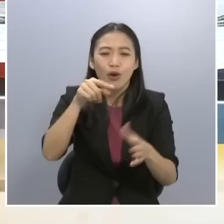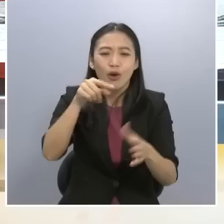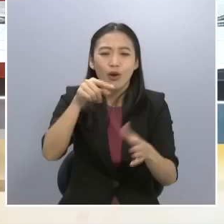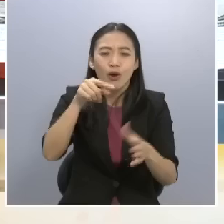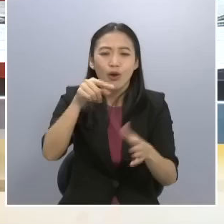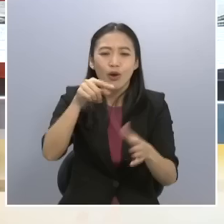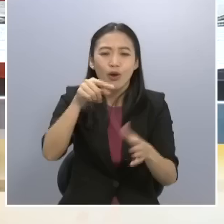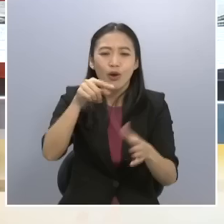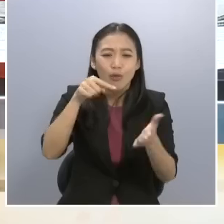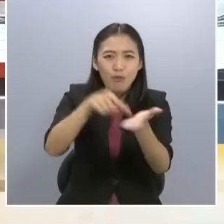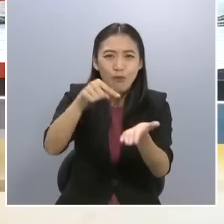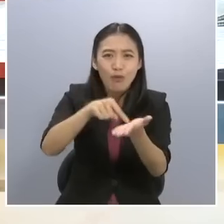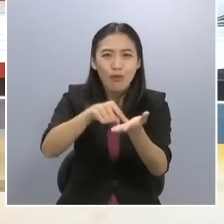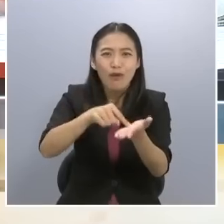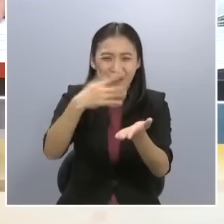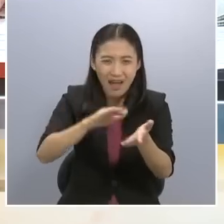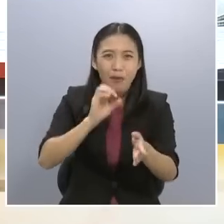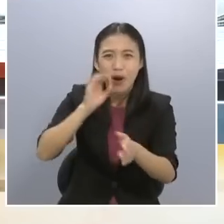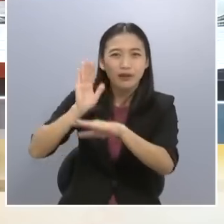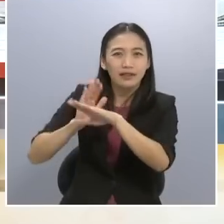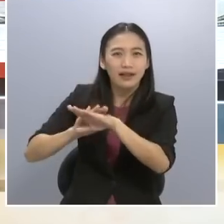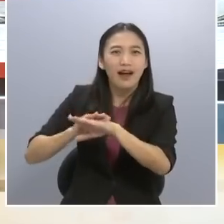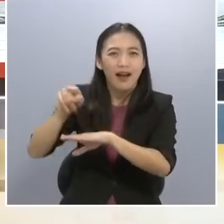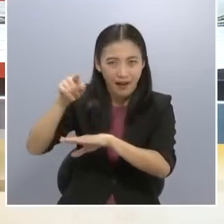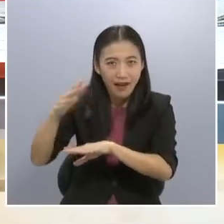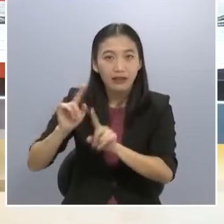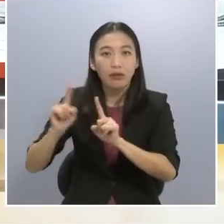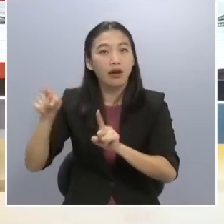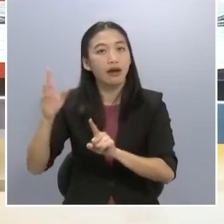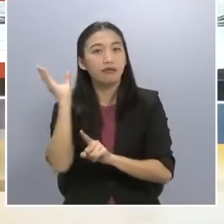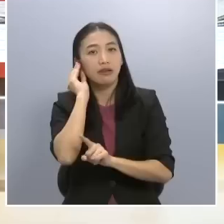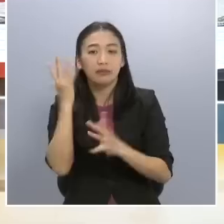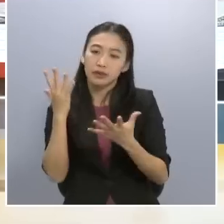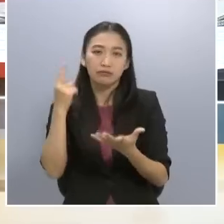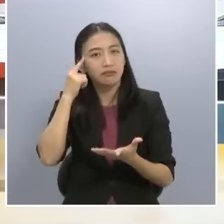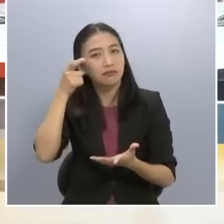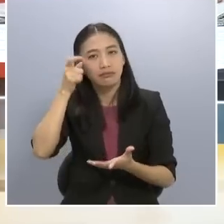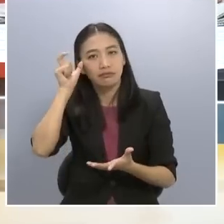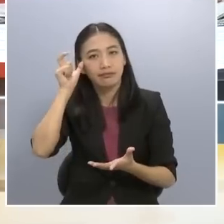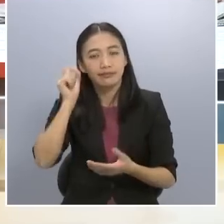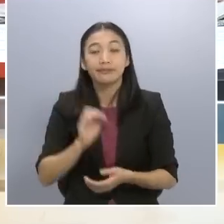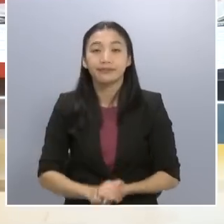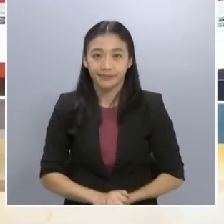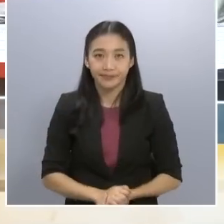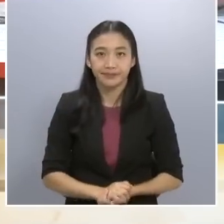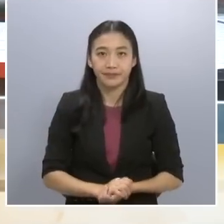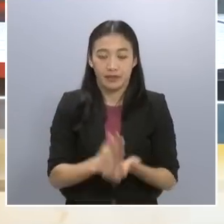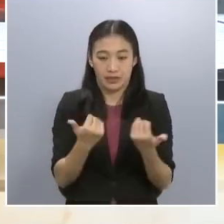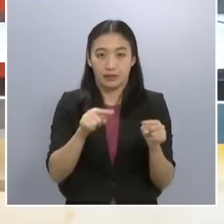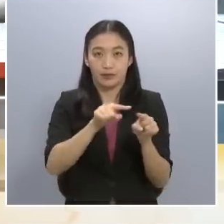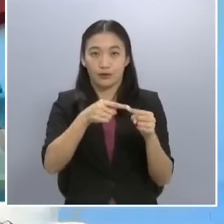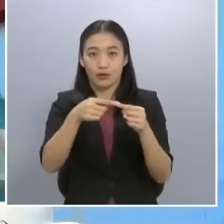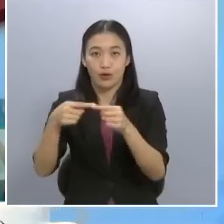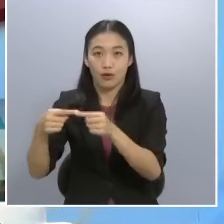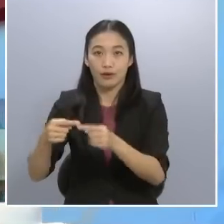ต่อไปนำเสนอมาต่อเนื่องอันเนื่องมาจากกรณีที่คุณป้าป้าพรท่านไป